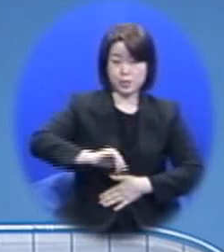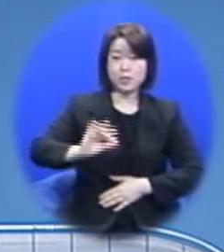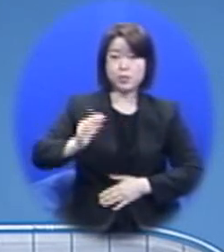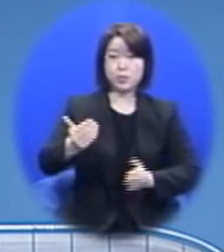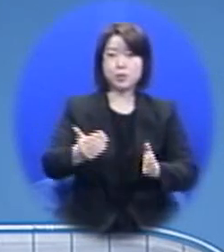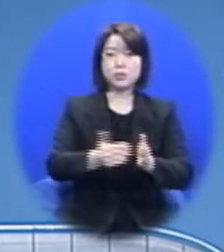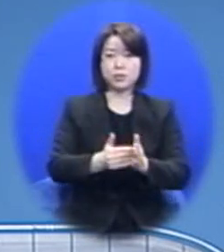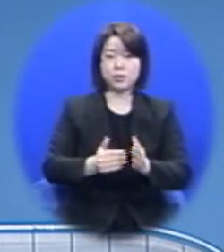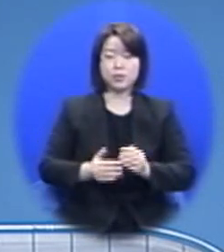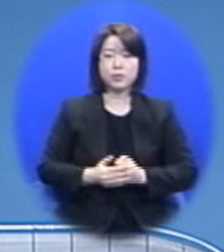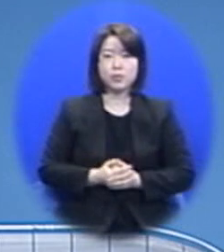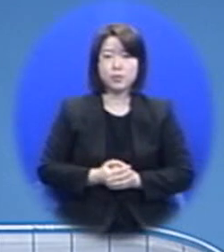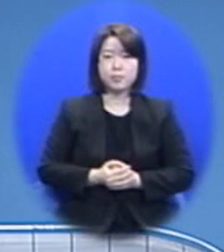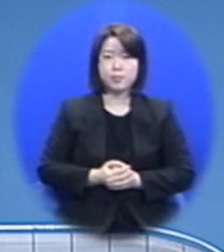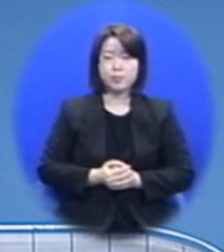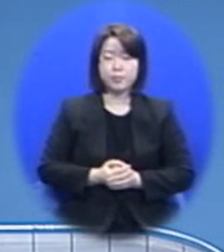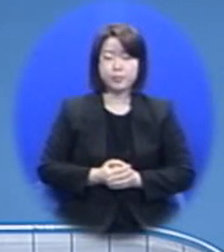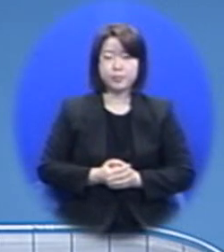되었습니다.